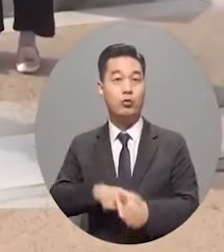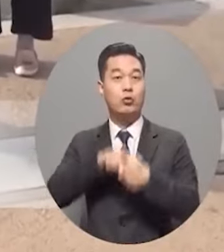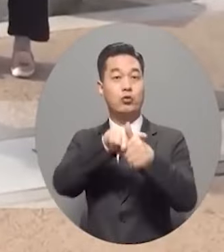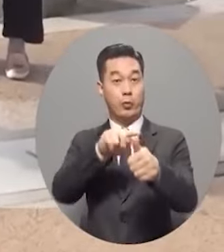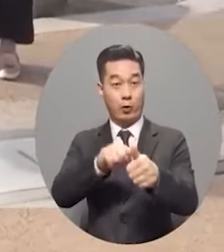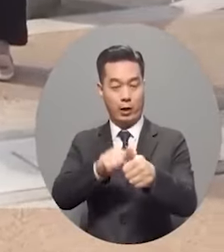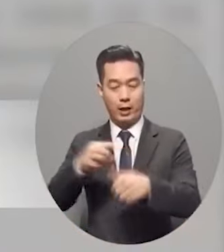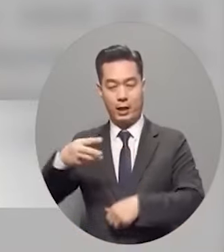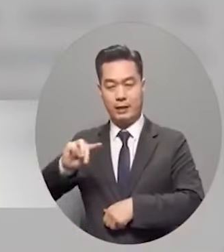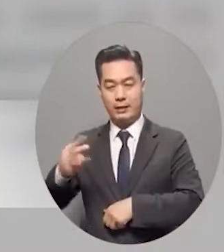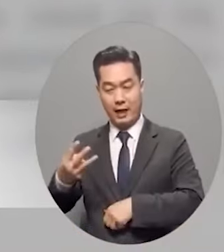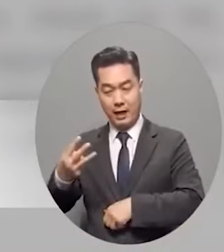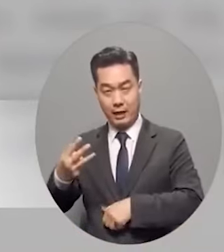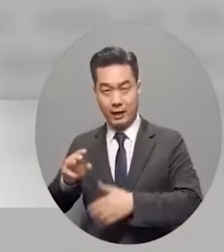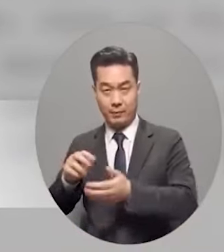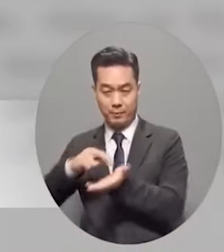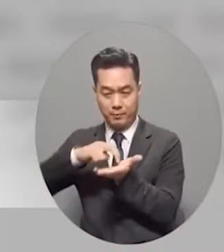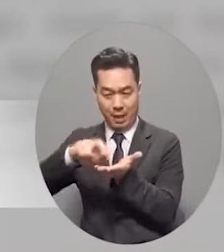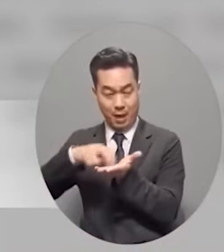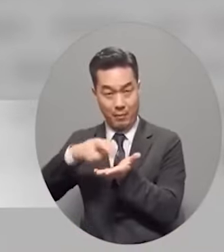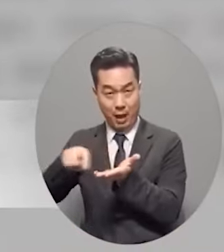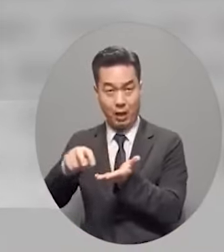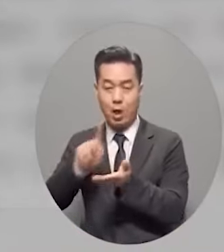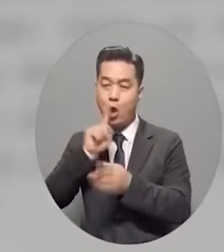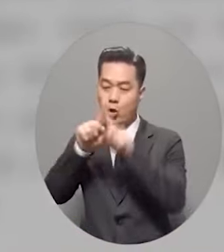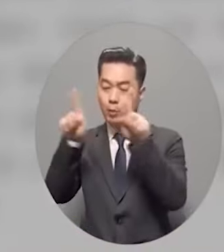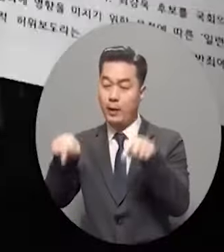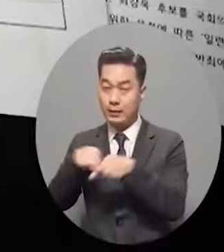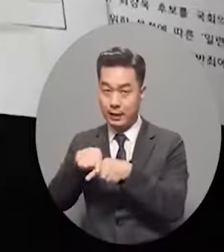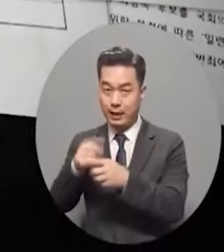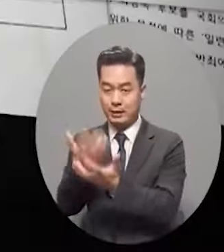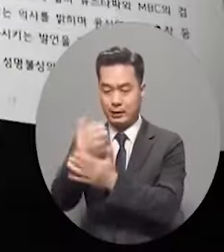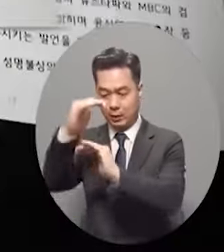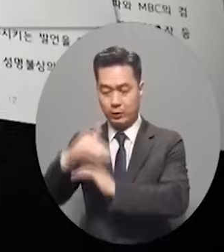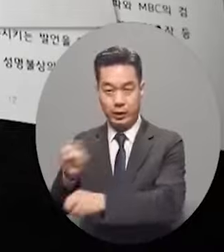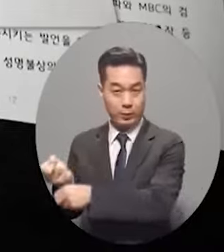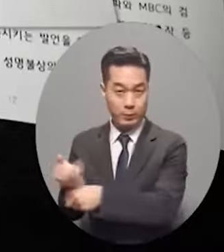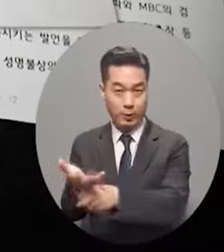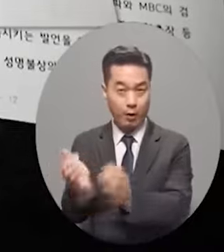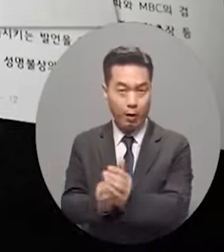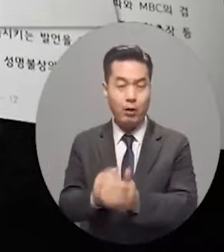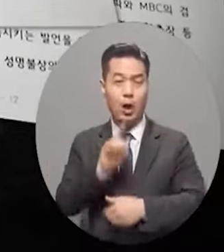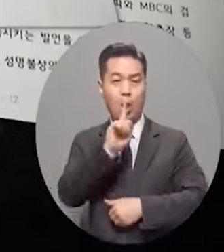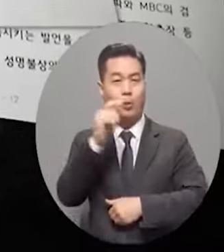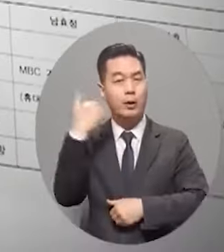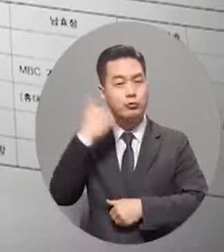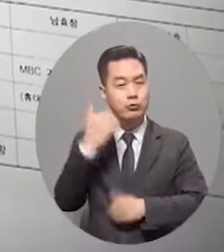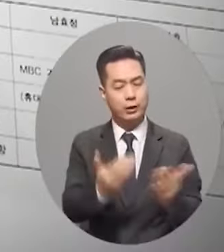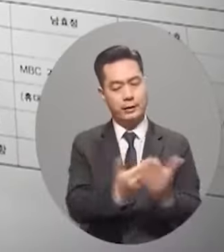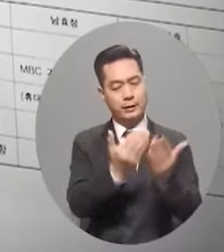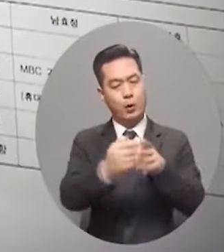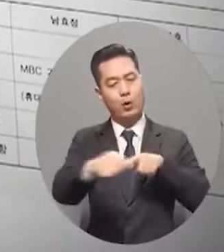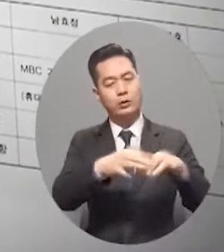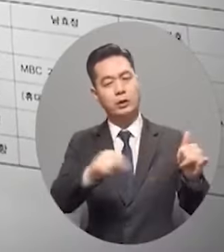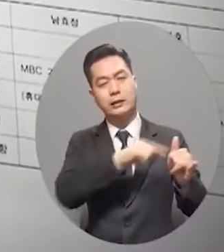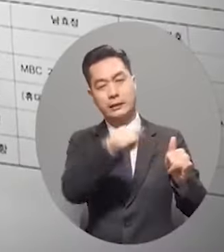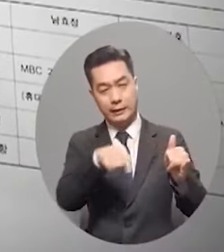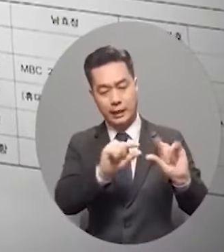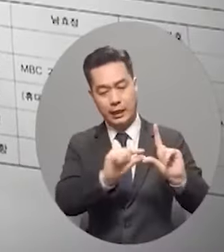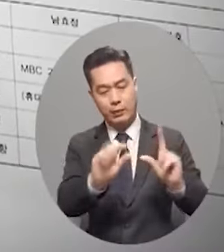텔레그램 메시지를 통해 고발장과 자료를 전달했다는 겁니다. 고발 대상은 진보 진영 정치인들과